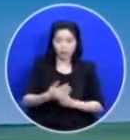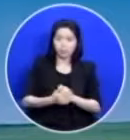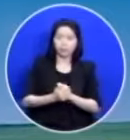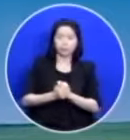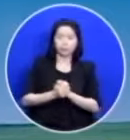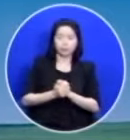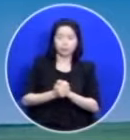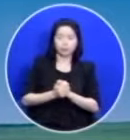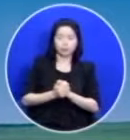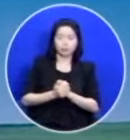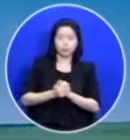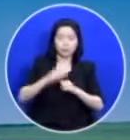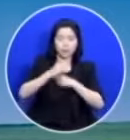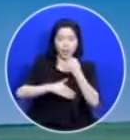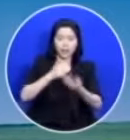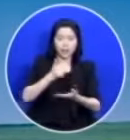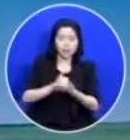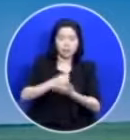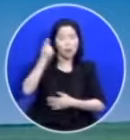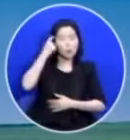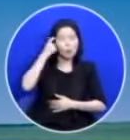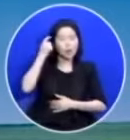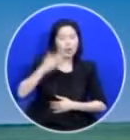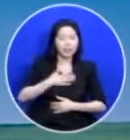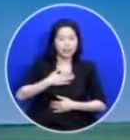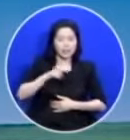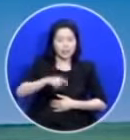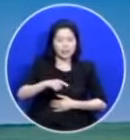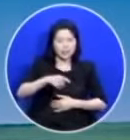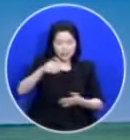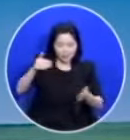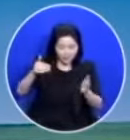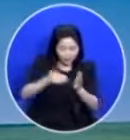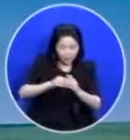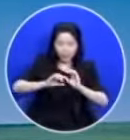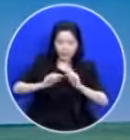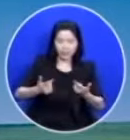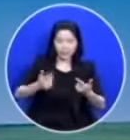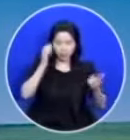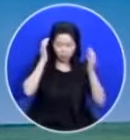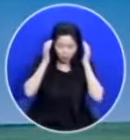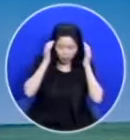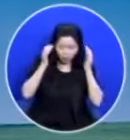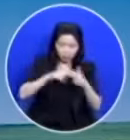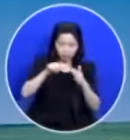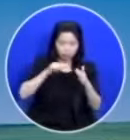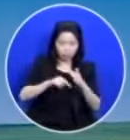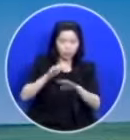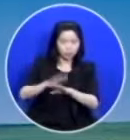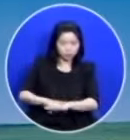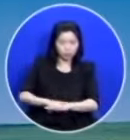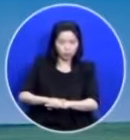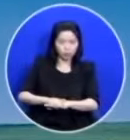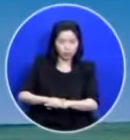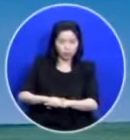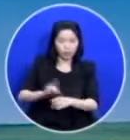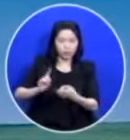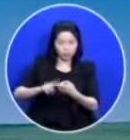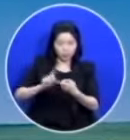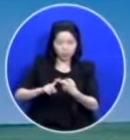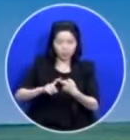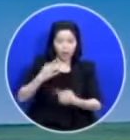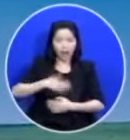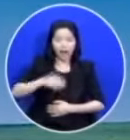없습니까 하나님이 왜 나를이 끝나지 않는 고통 속에 있는지 도무지 알 수가 없어서